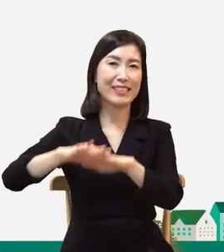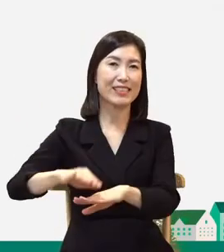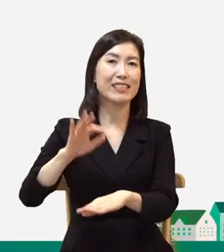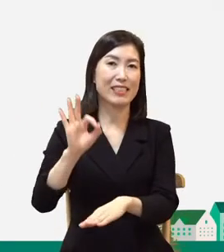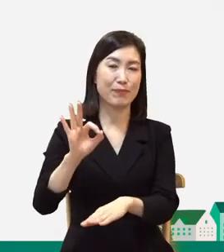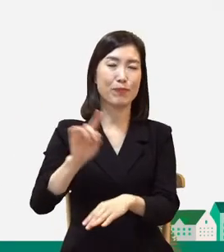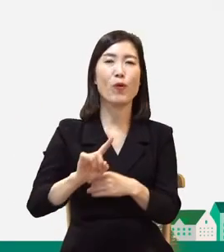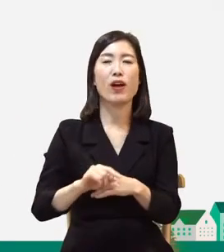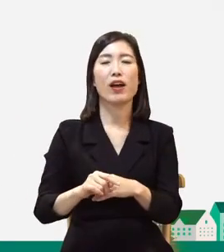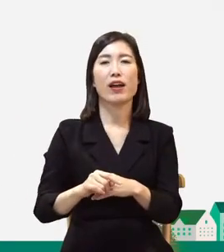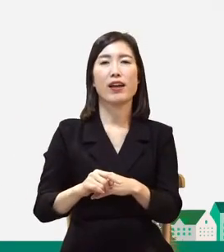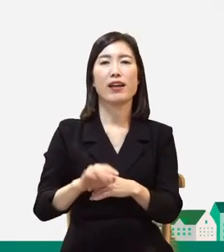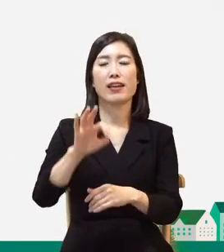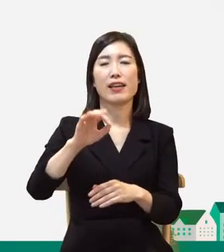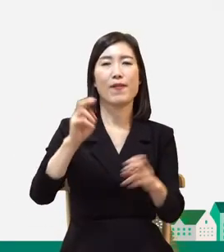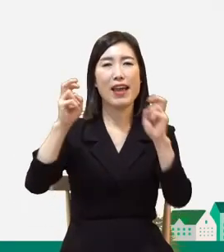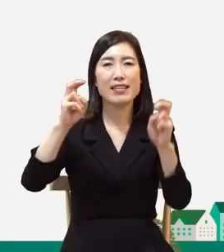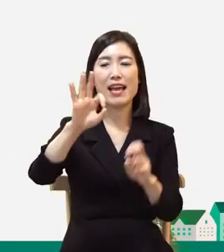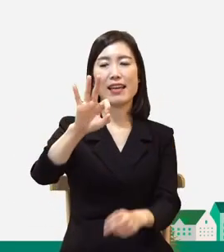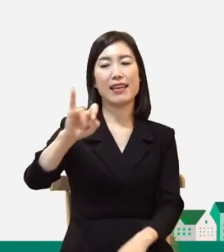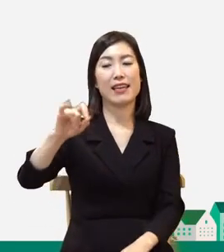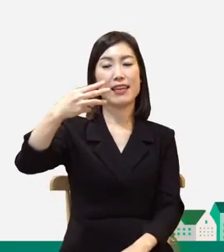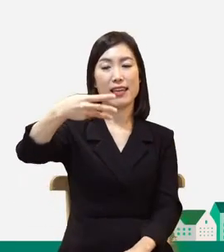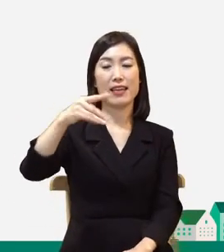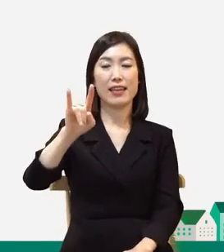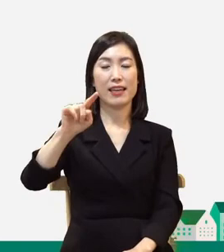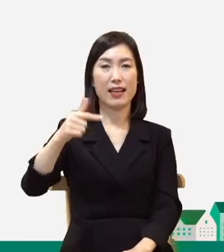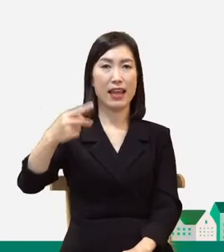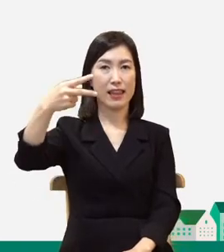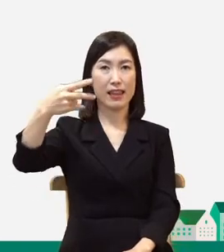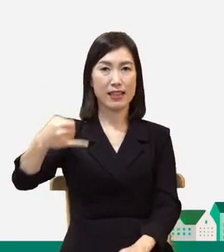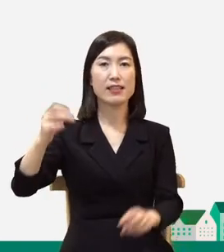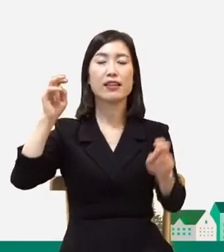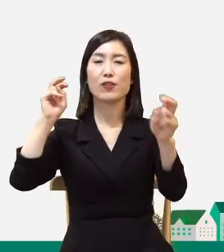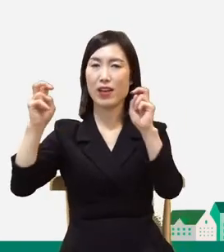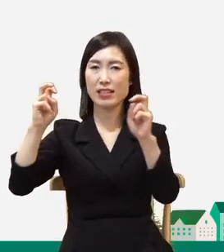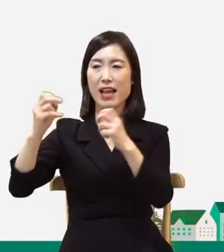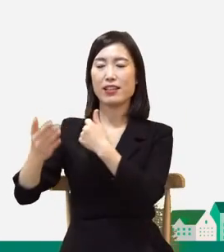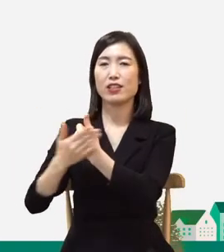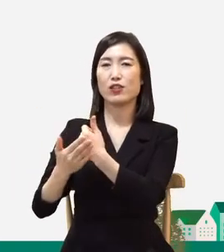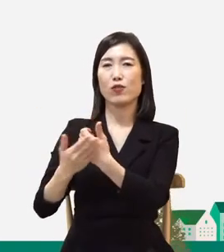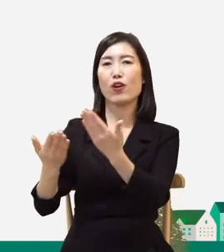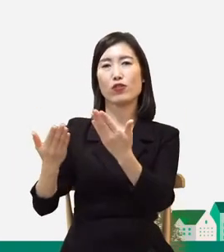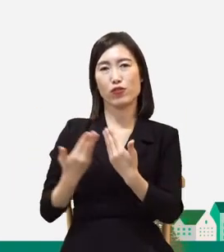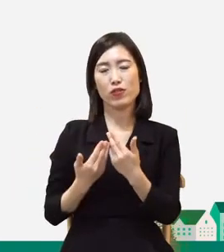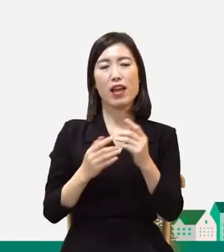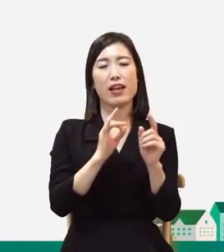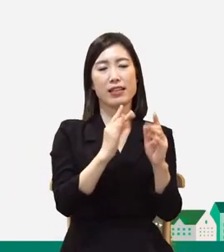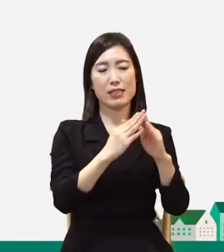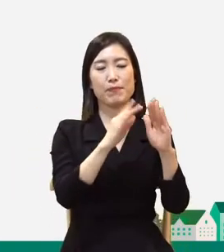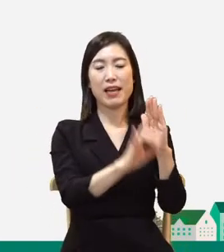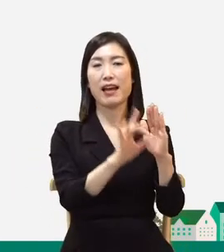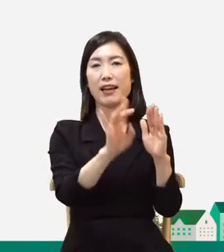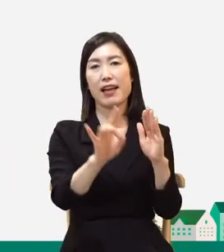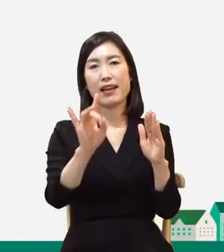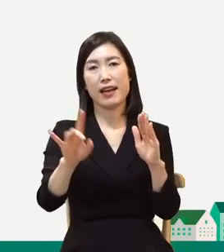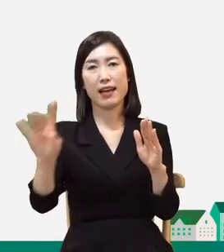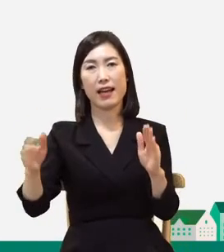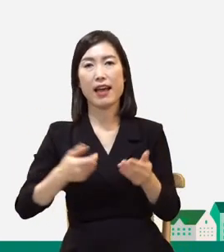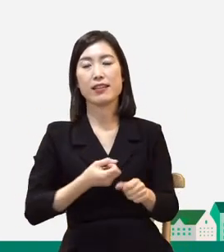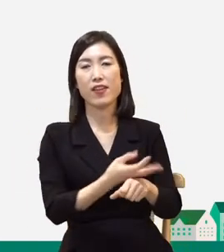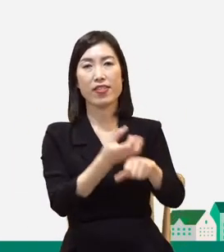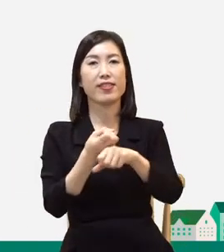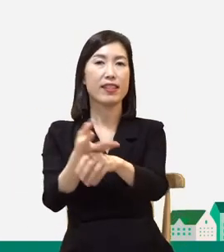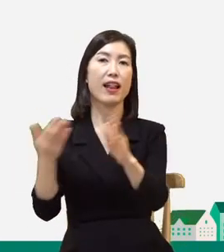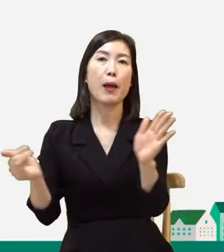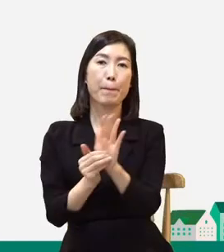보증금은 이랜드 재단을 통해서 받아서 각 호에 저희가 제공을 했고요. 그리고